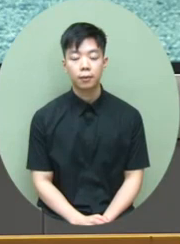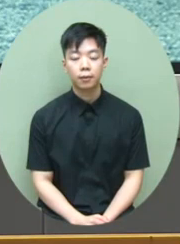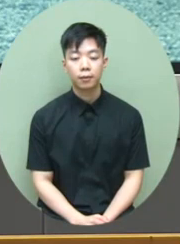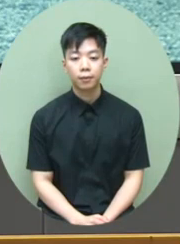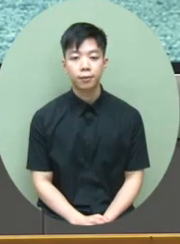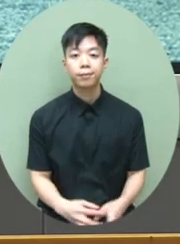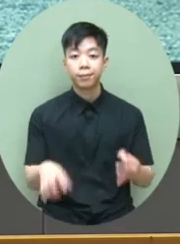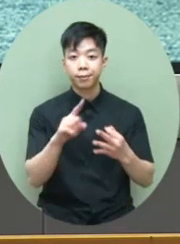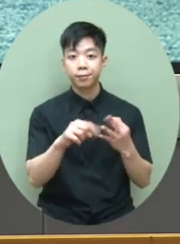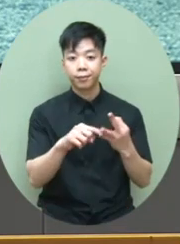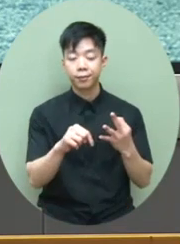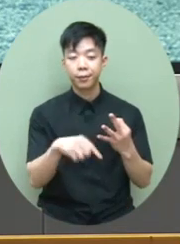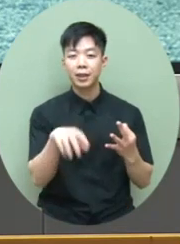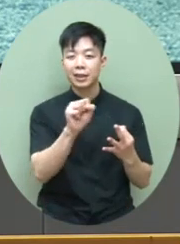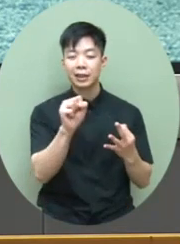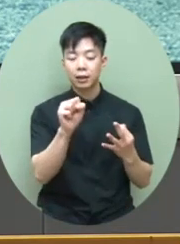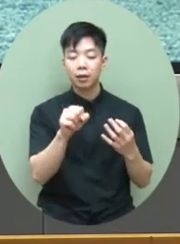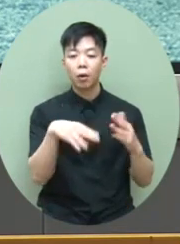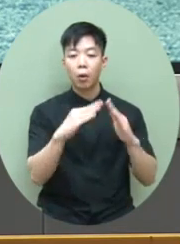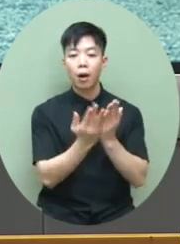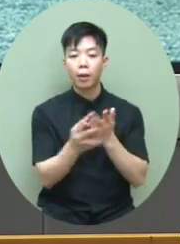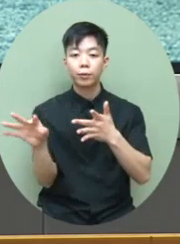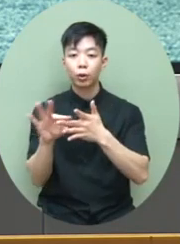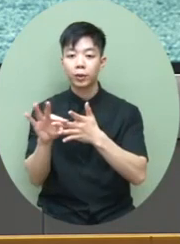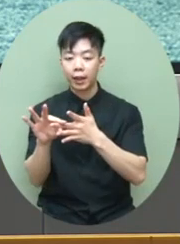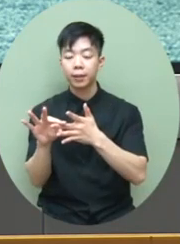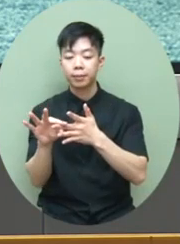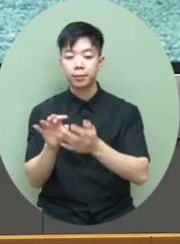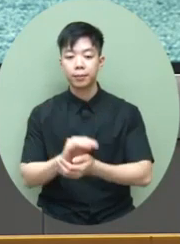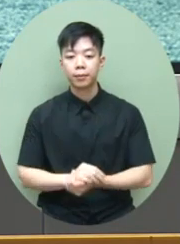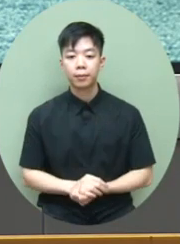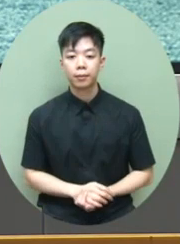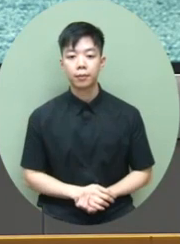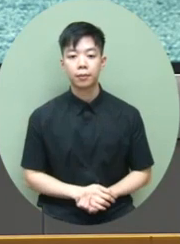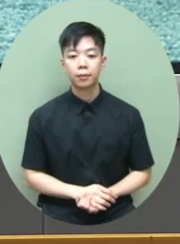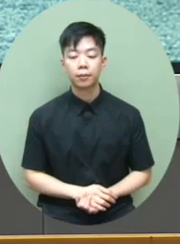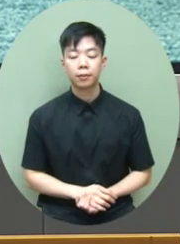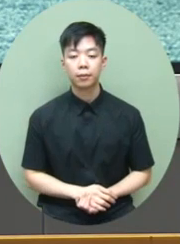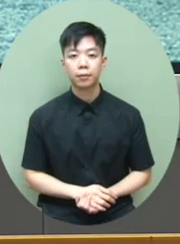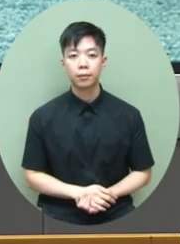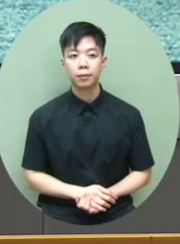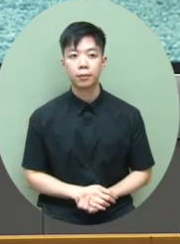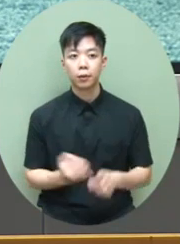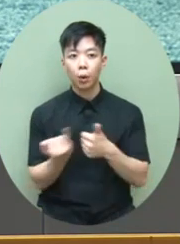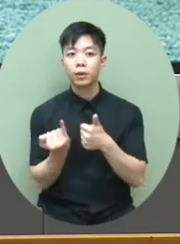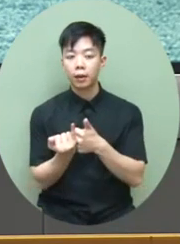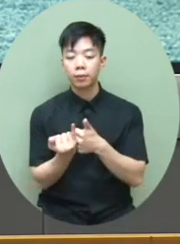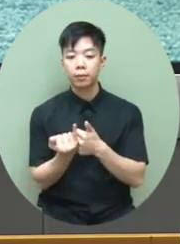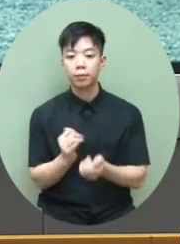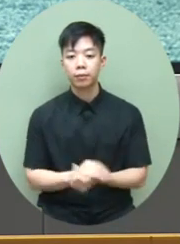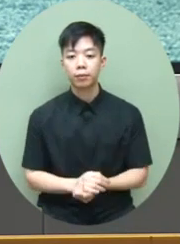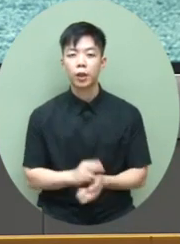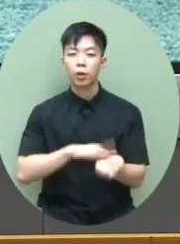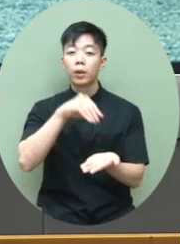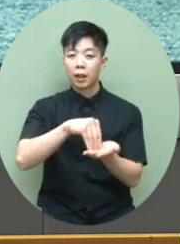聖士提反宿舍的學生呢就是住在那層樓，即同一